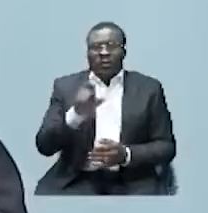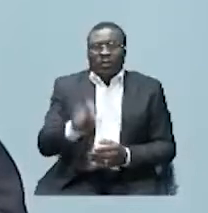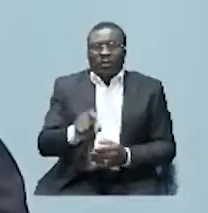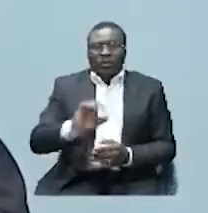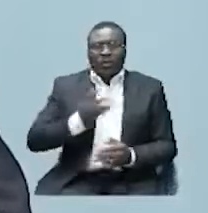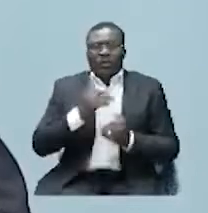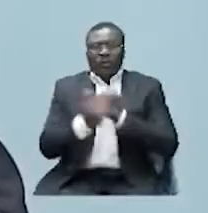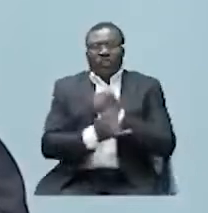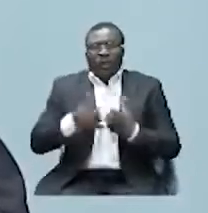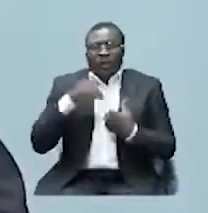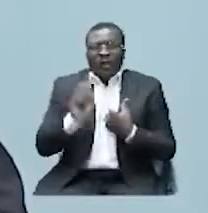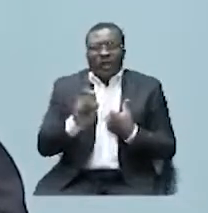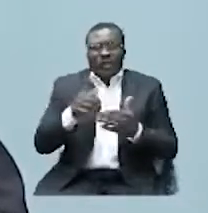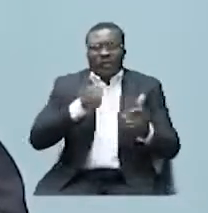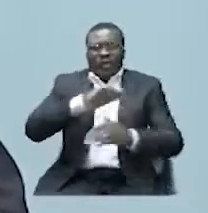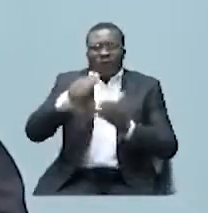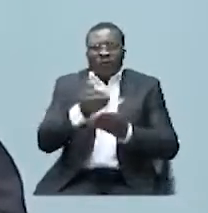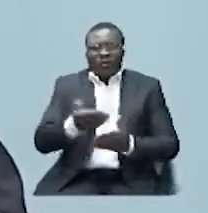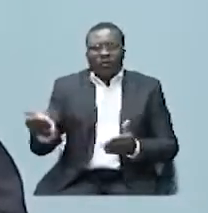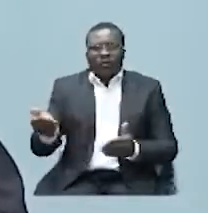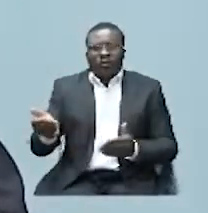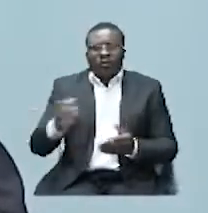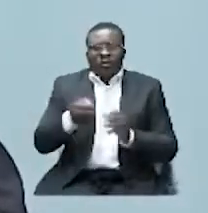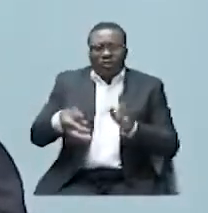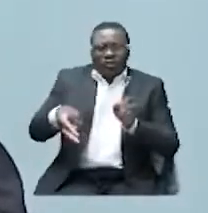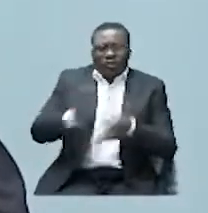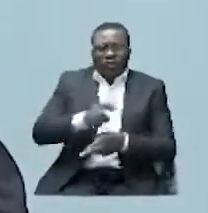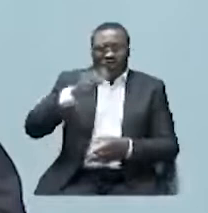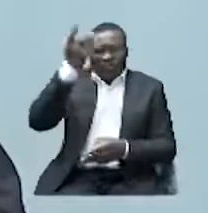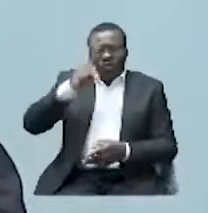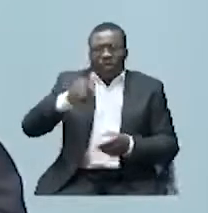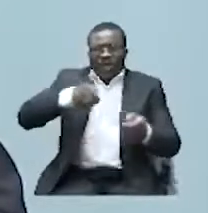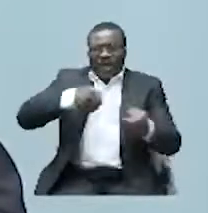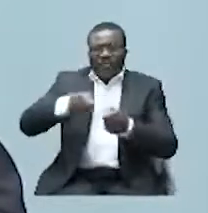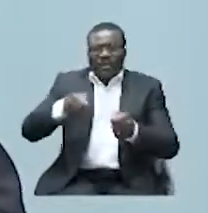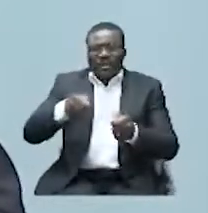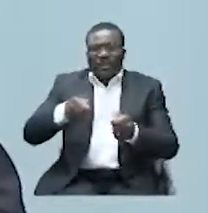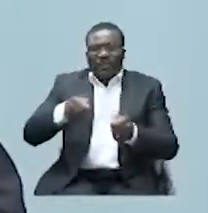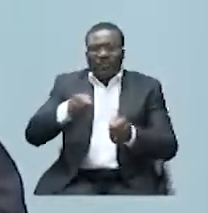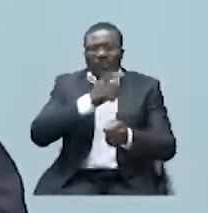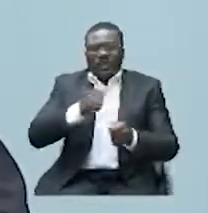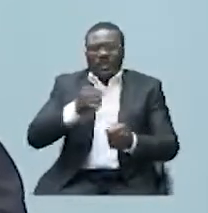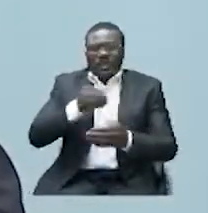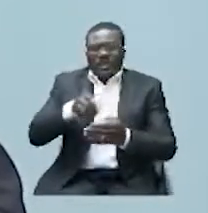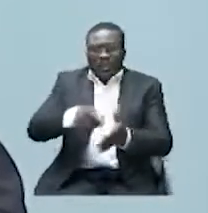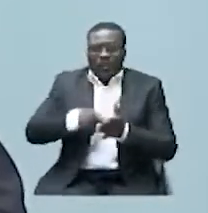que notre pays a besoin, avant toute chose, de réformes politiques administratives qui s'imposent